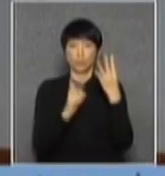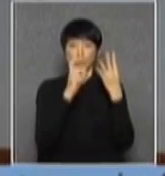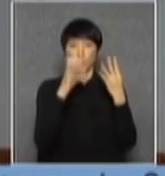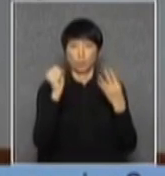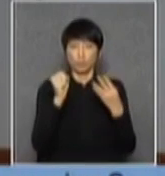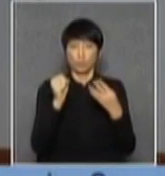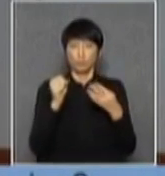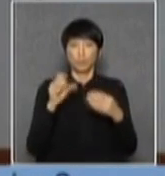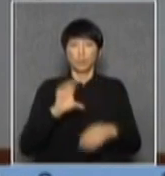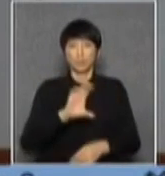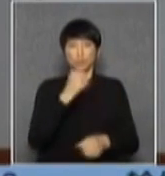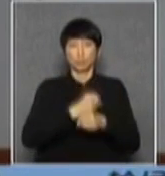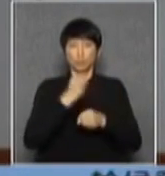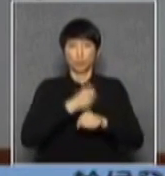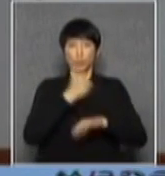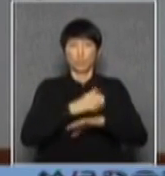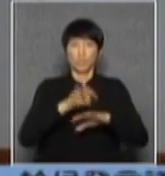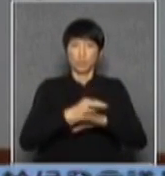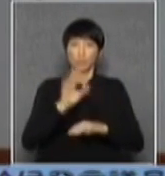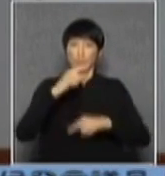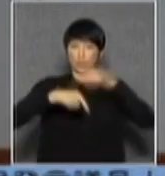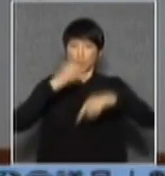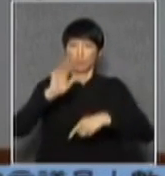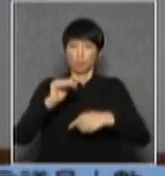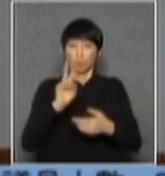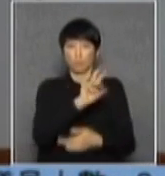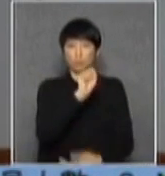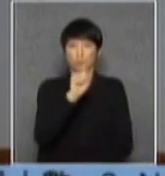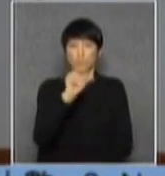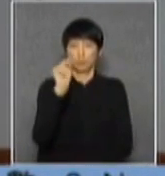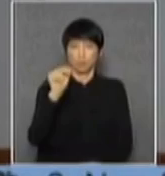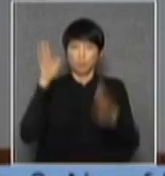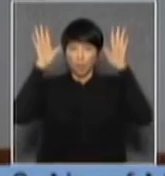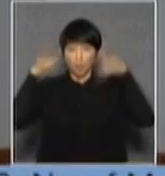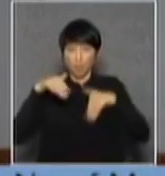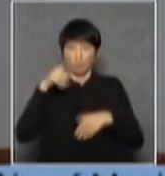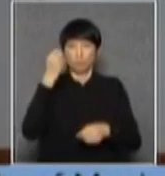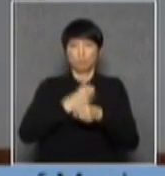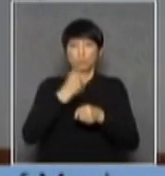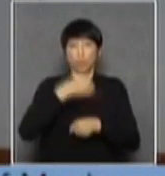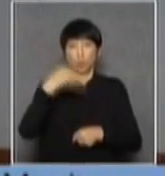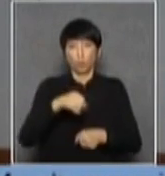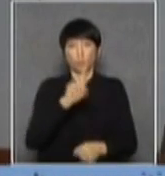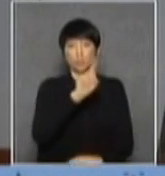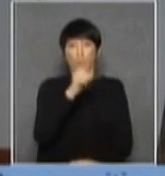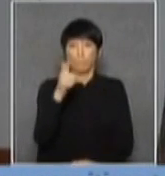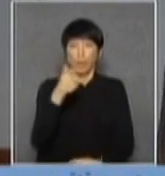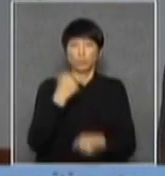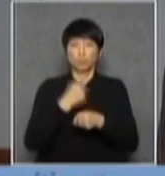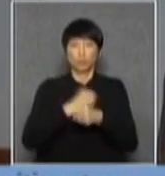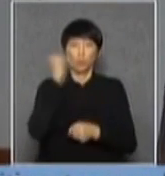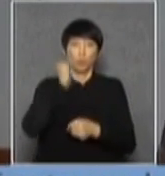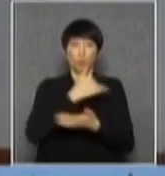基金有得傾，你話2017年你哋智力低下做唔到，2018年做呢一個全民退休